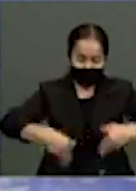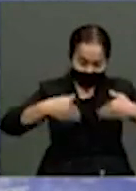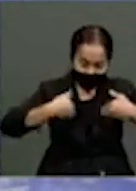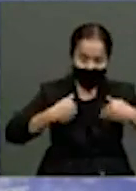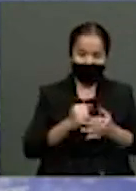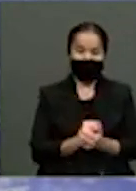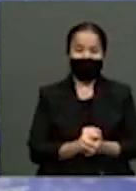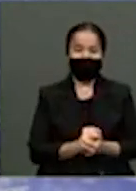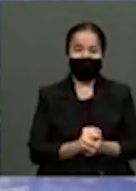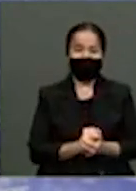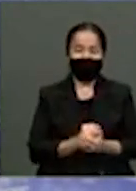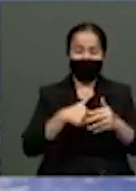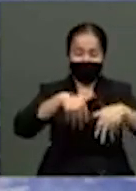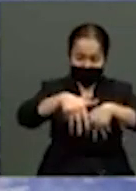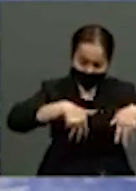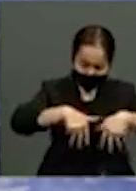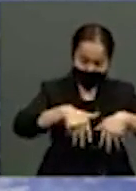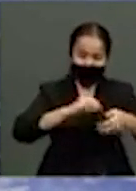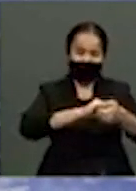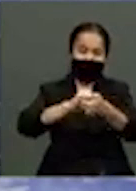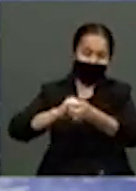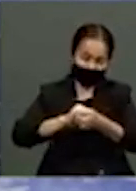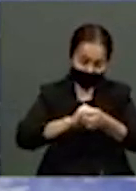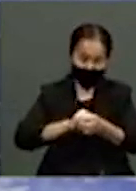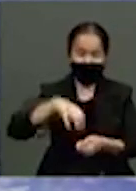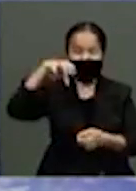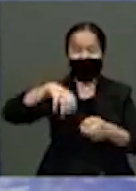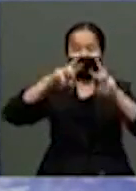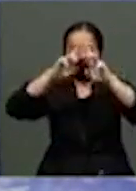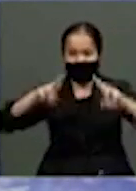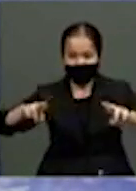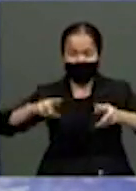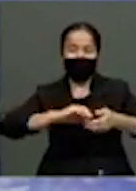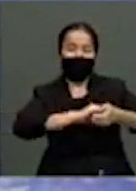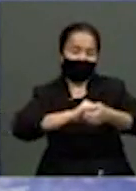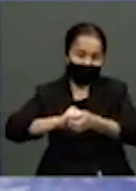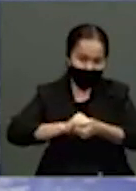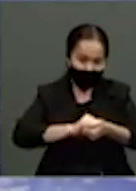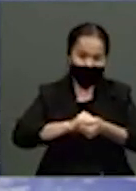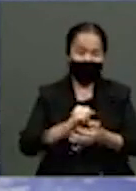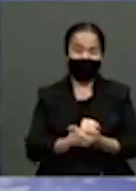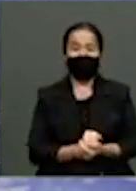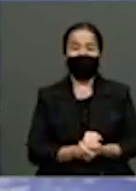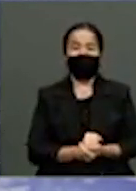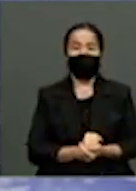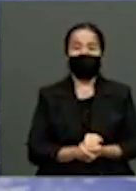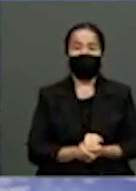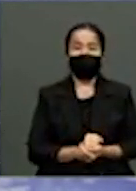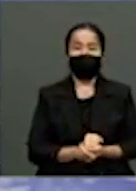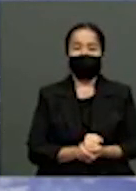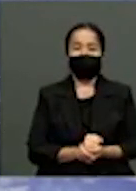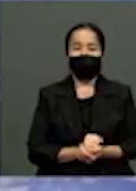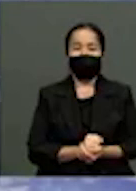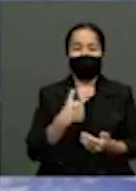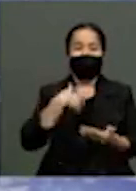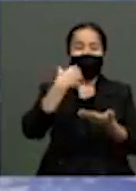ผู้ประชาชนต้องร่วมมือผู้ประกอบการเยอะมากในกรุงเทพมหานครอย่างที่ผมยกตัวอย่างนี้ขึ้นมาที่เอ่